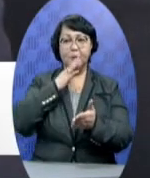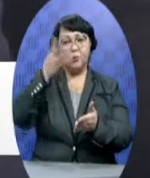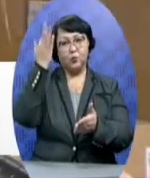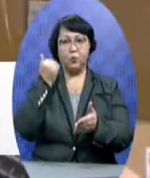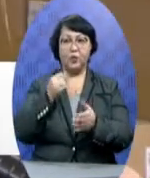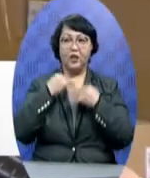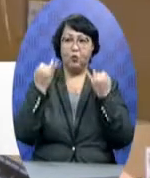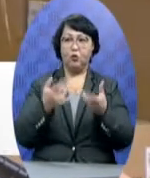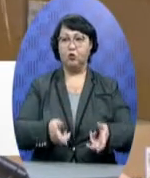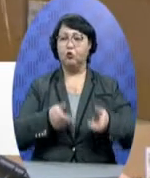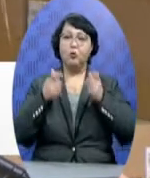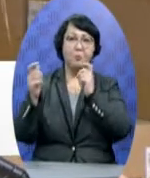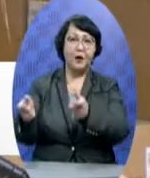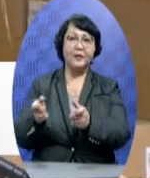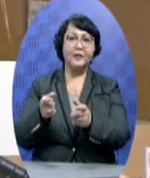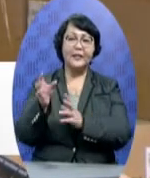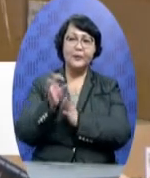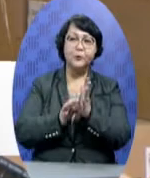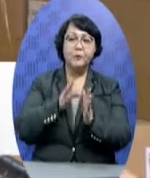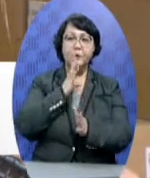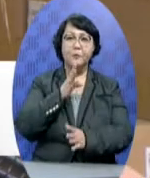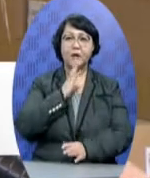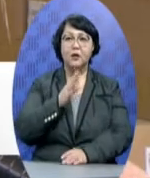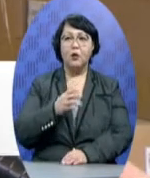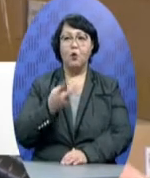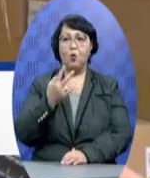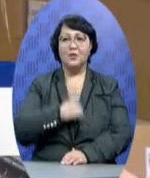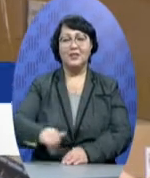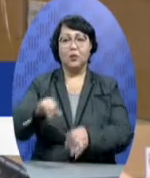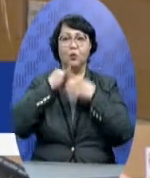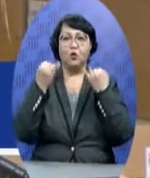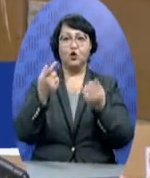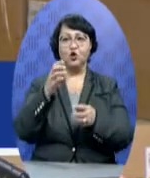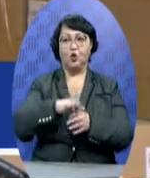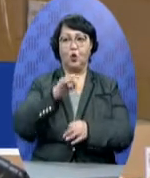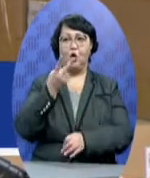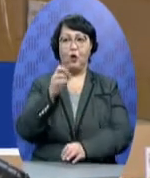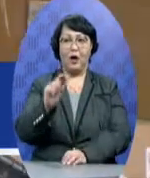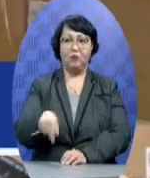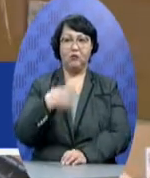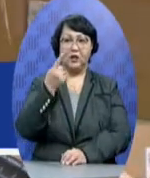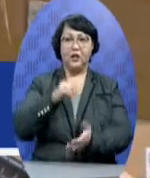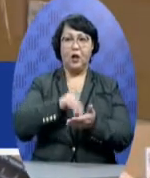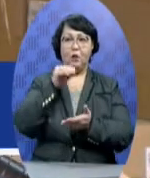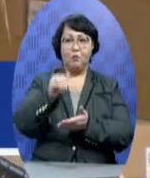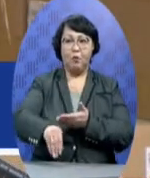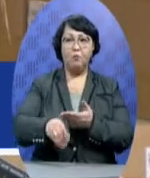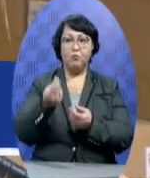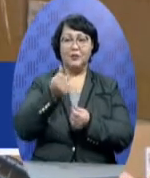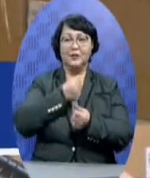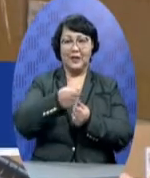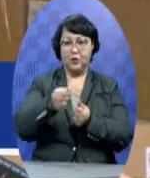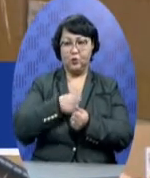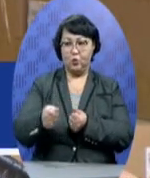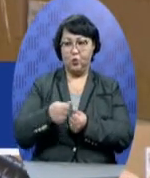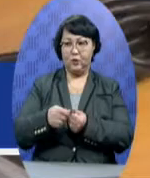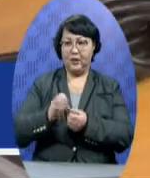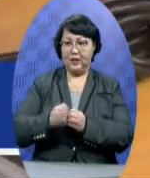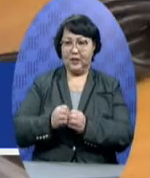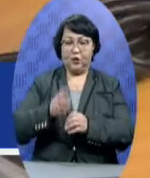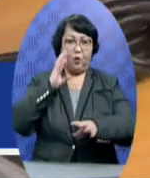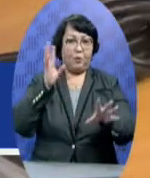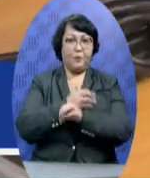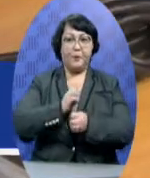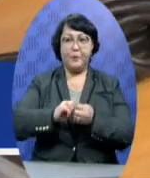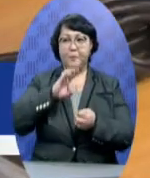өргөн баригдана. Энэ жил бол улсын хурлын сонгуул дээр 20.1 тэрийн өмнө төрөг одоо зарцуулахаар ингэж төсөв